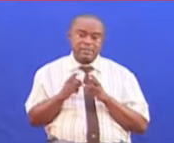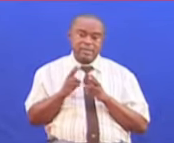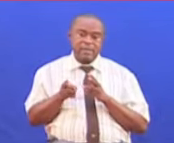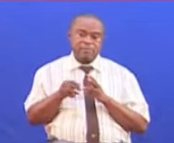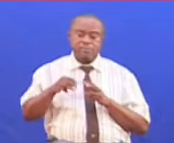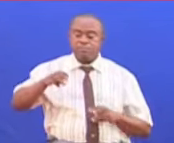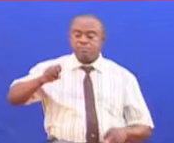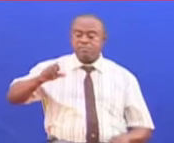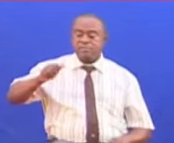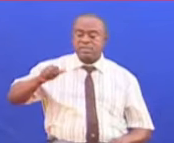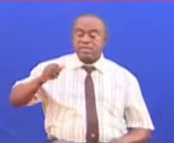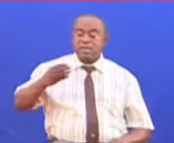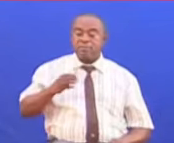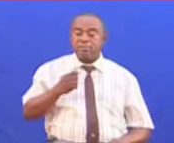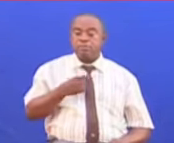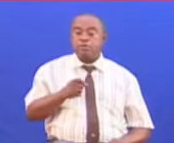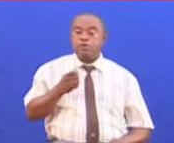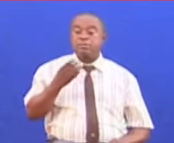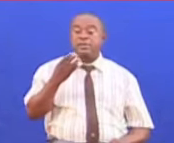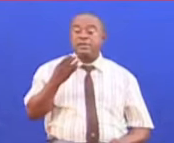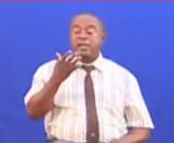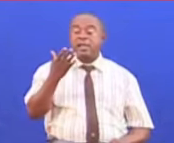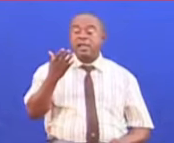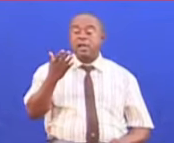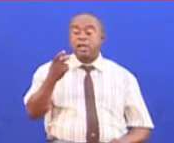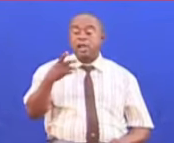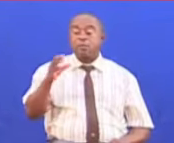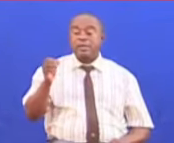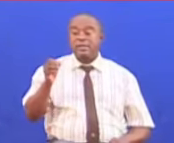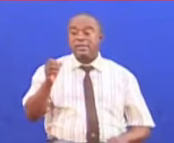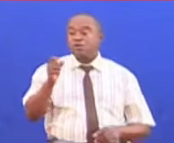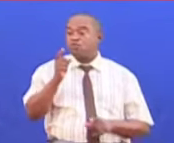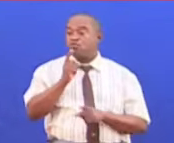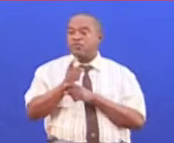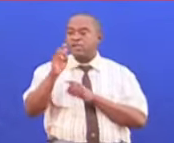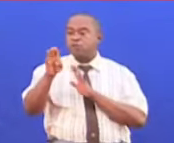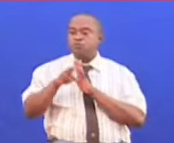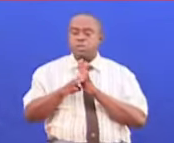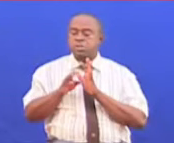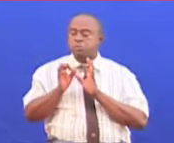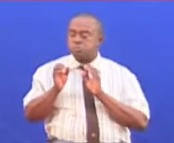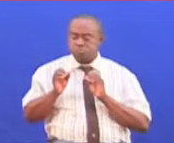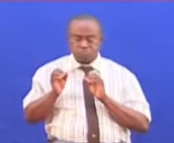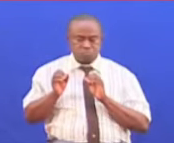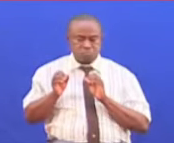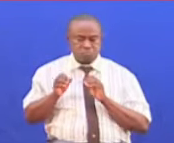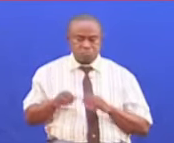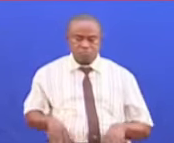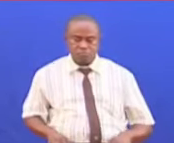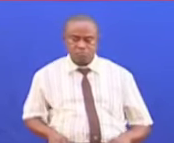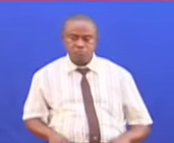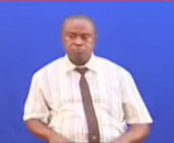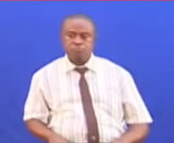msal shilingi milioni 440 nje Ya mpo wa ununuiuninuujjuninnjununjujjnujnujj